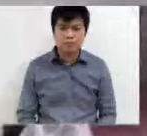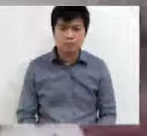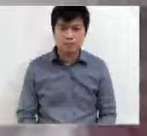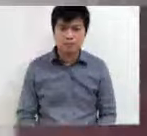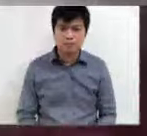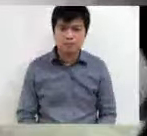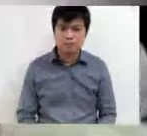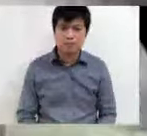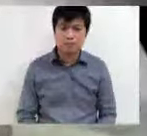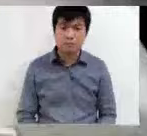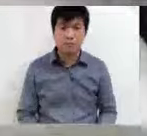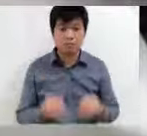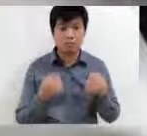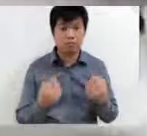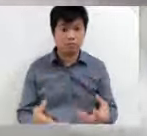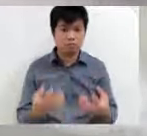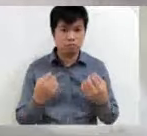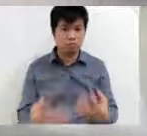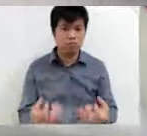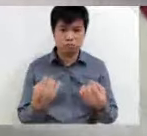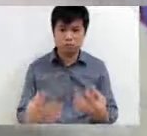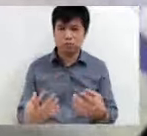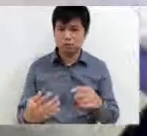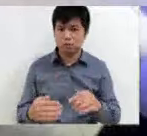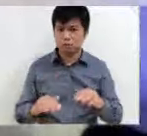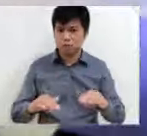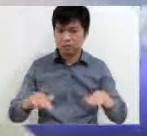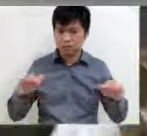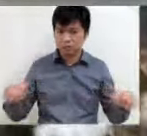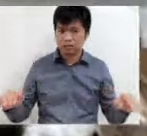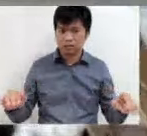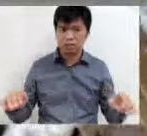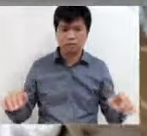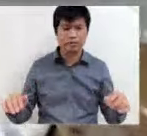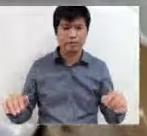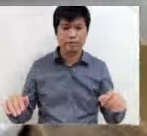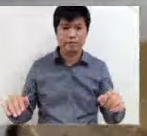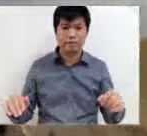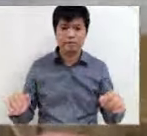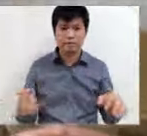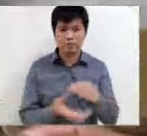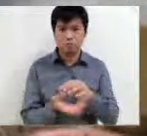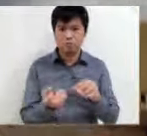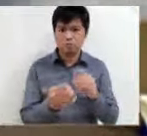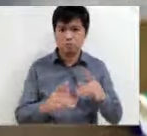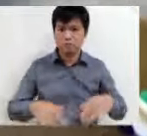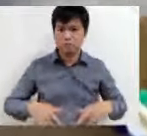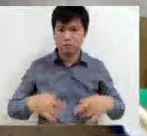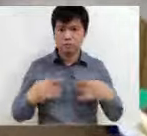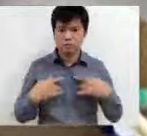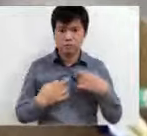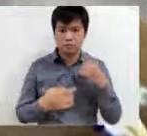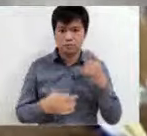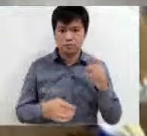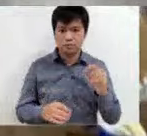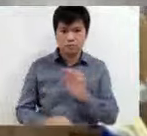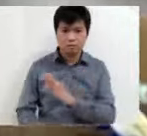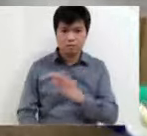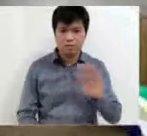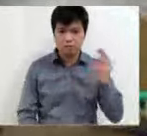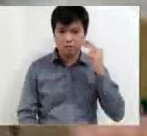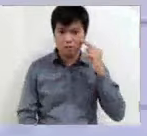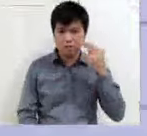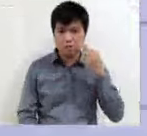Maraming bata rin ang napagkaitang mamuhay ng payapa. Nagbabalita mula sa frontline, Maricel Halili,